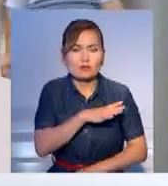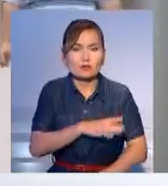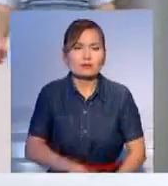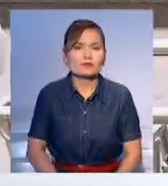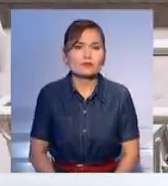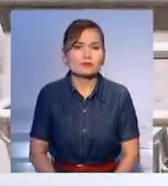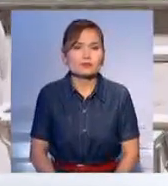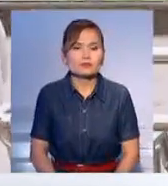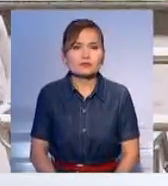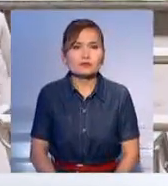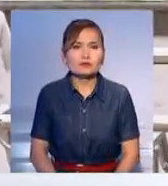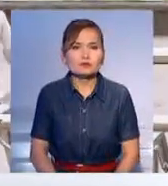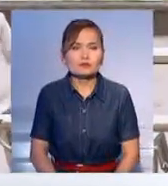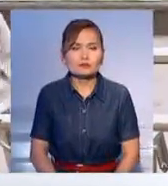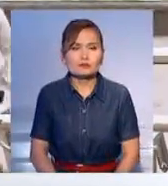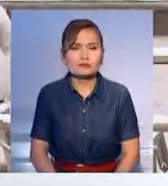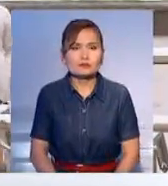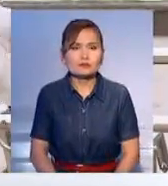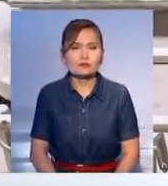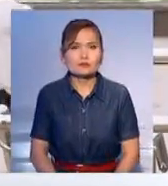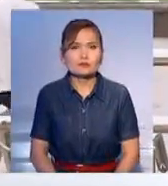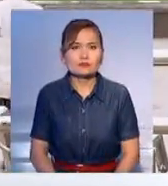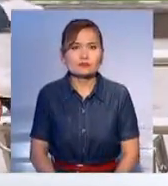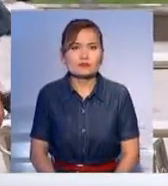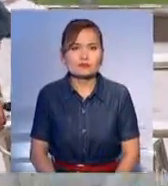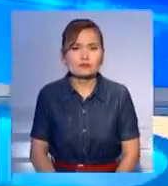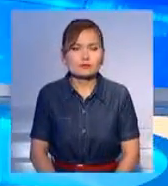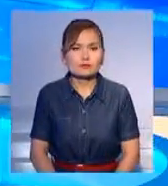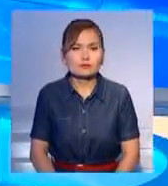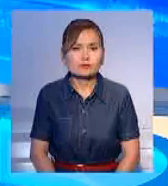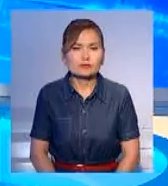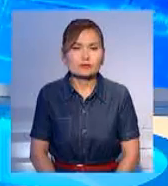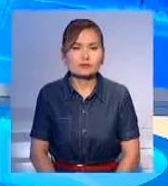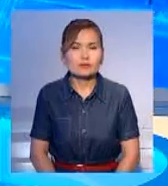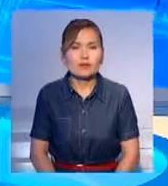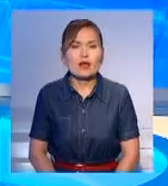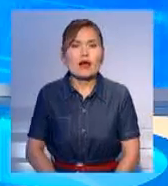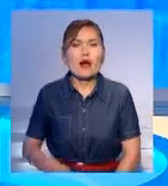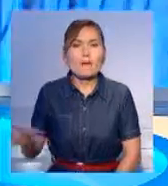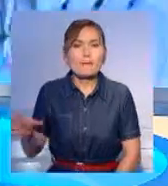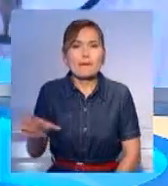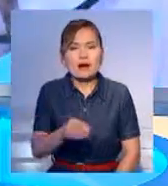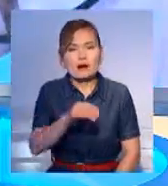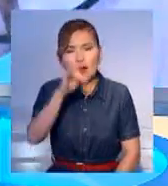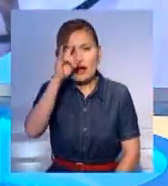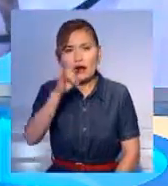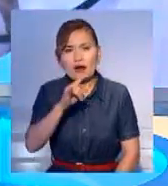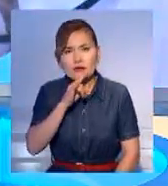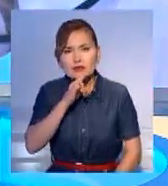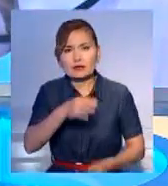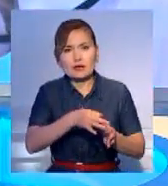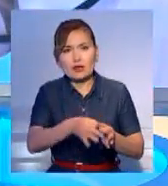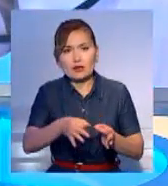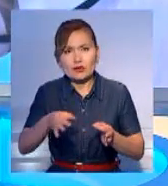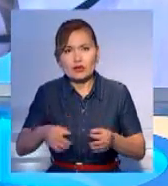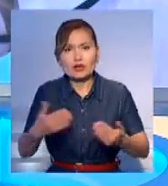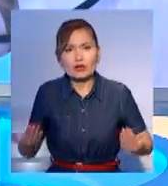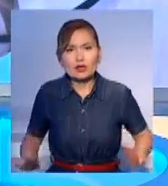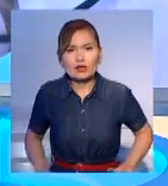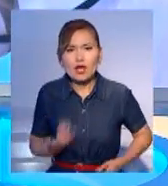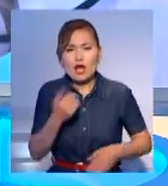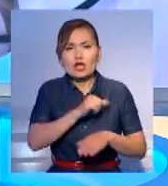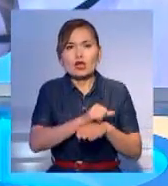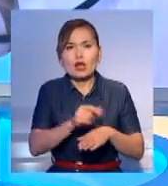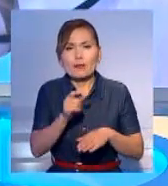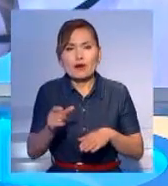Ташенова, Ғани Алшынбаев, хабар 24, Астанадан. Барлық ел тұрғындарының соның ішінде Қазақстанда тұратын